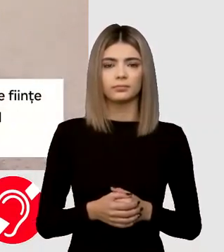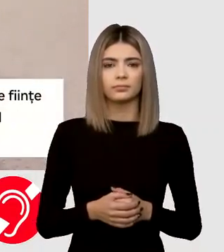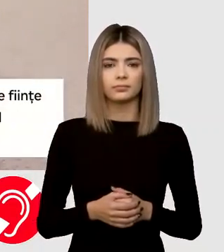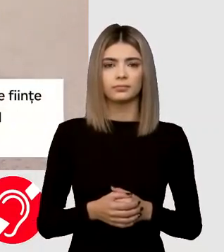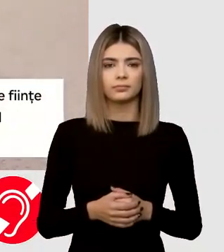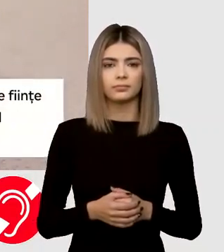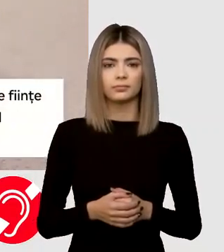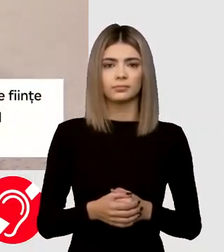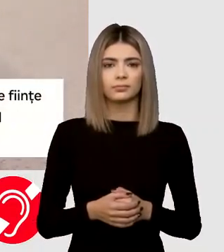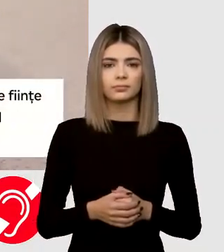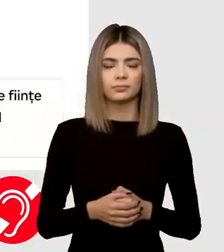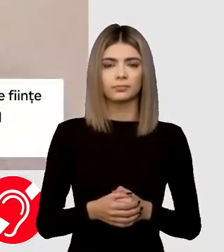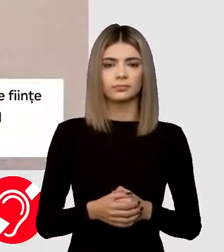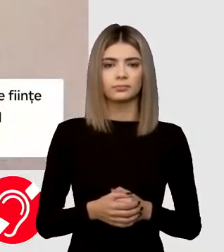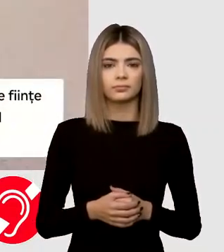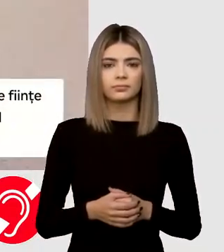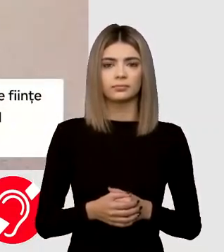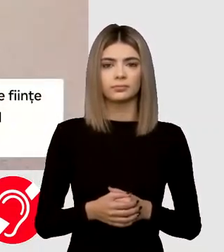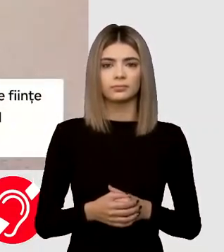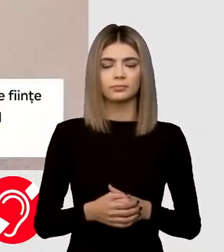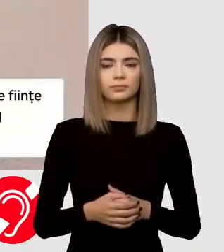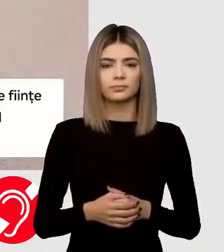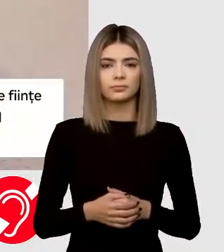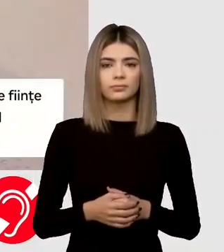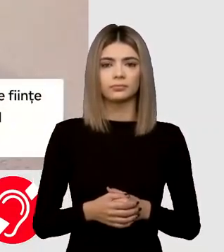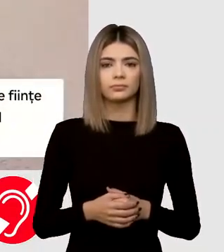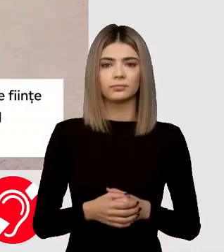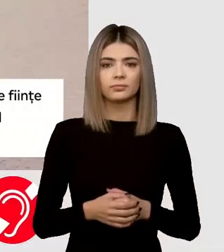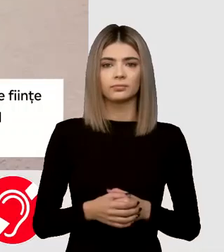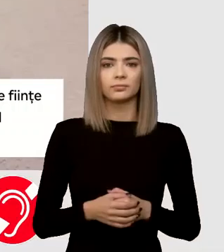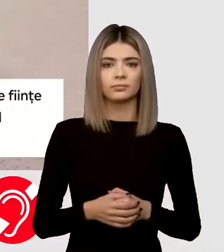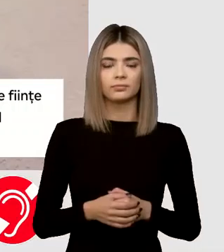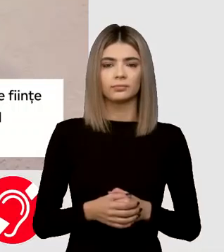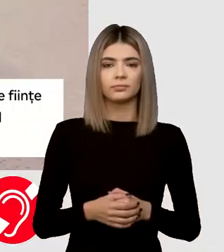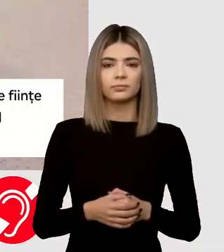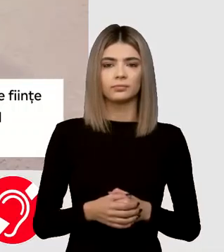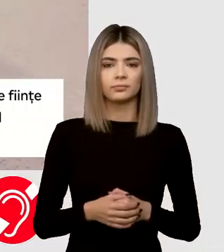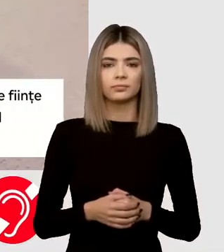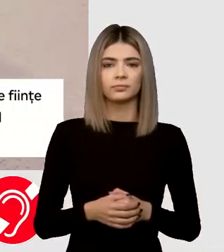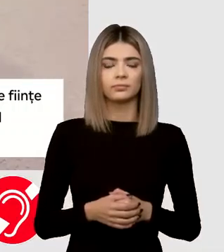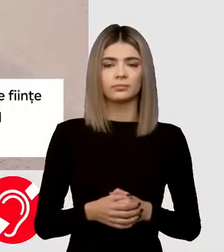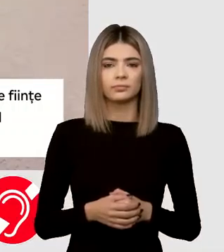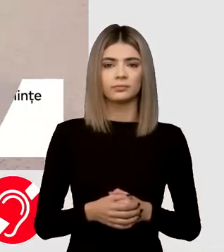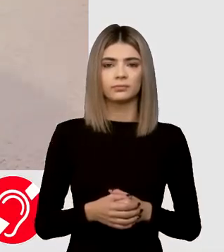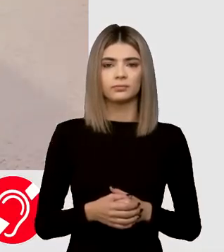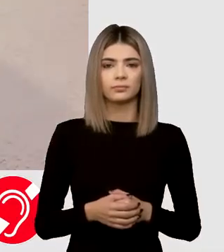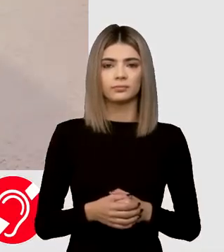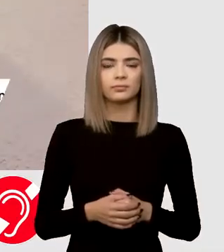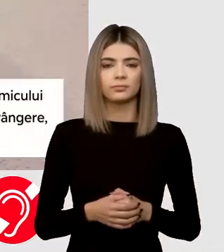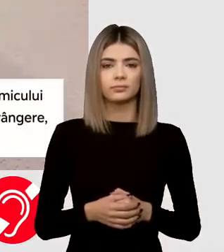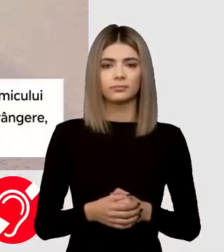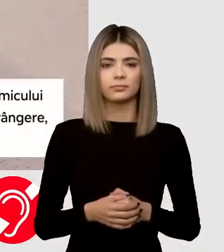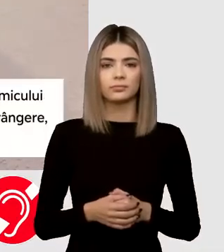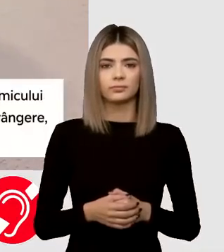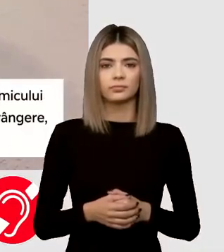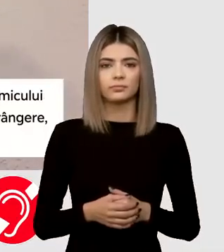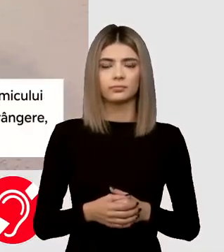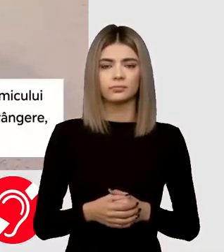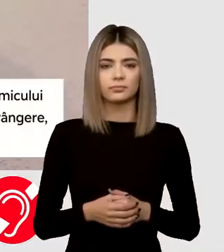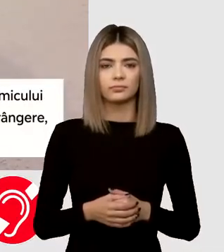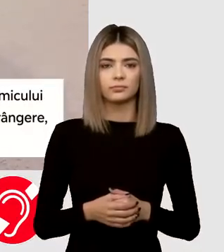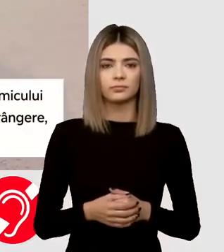Притягнутий до відповідальності. Шлях нашої держави складний. Шлях зрозумілий. Це шлях